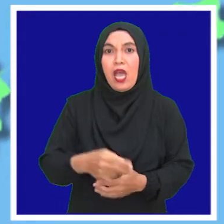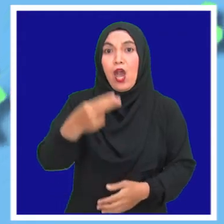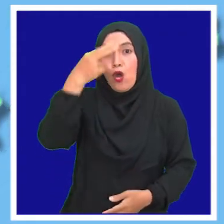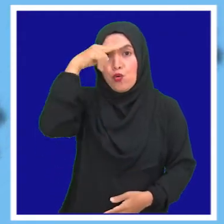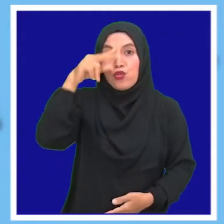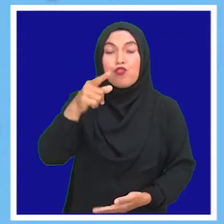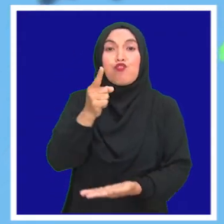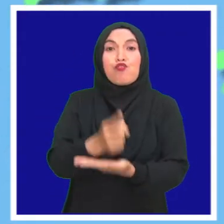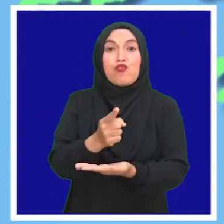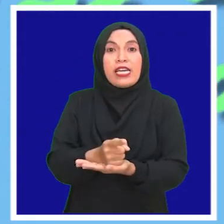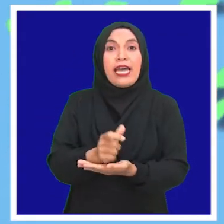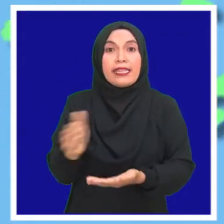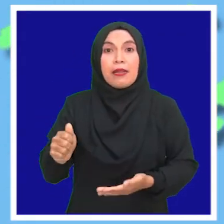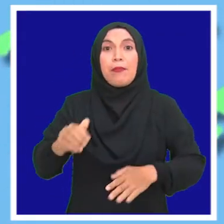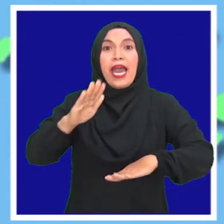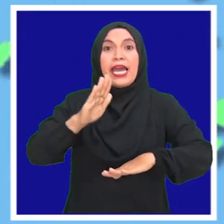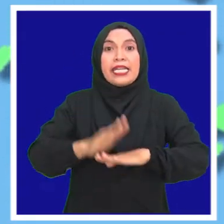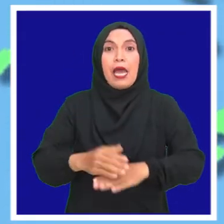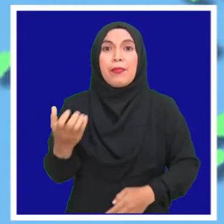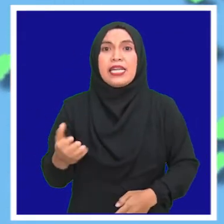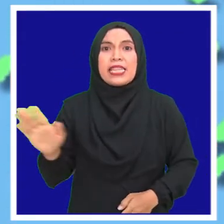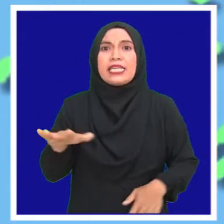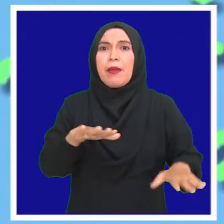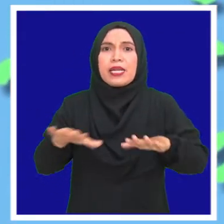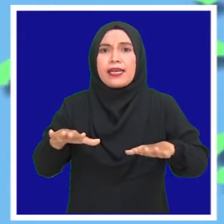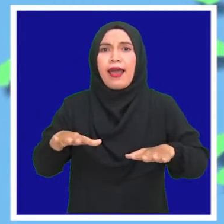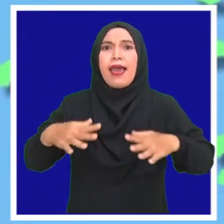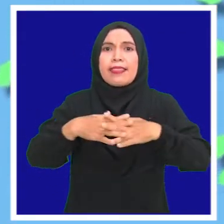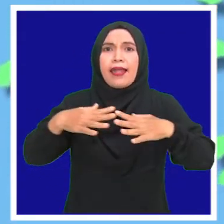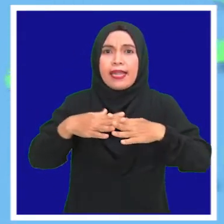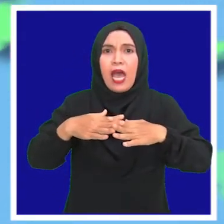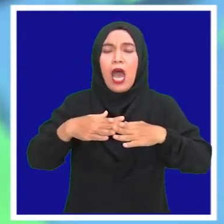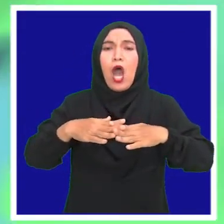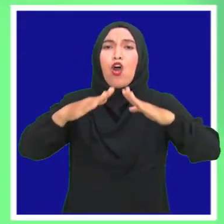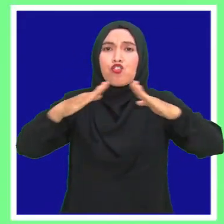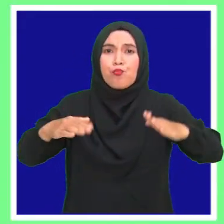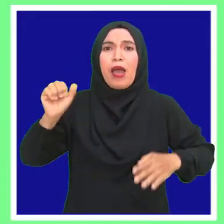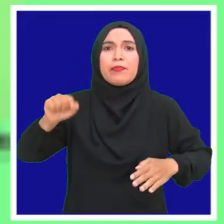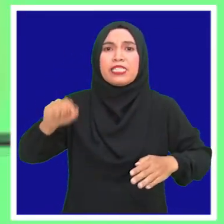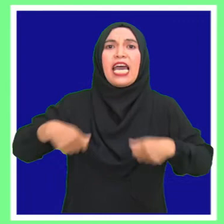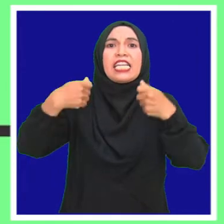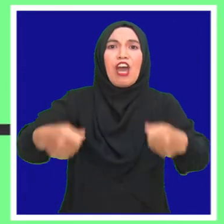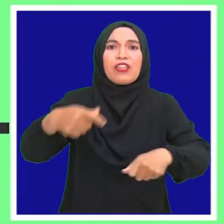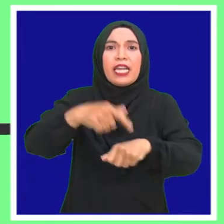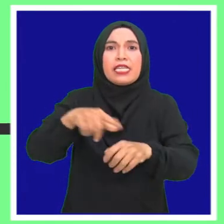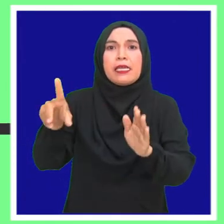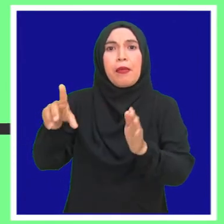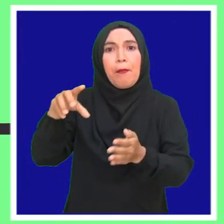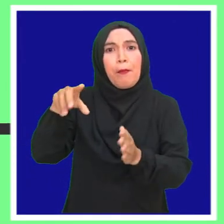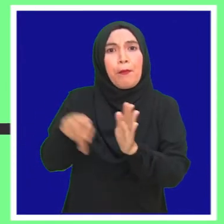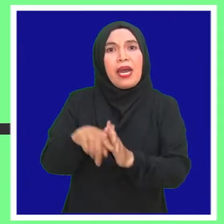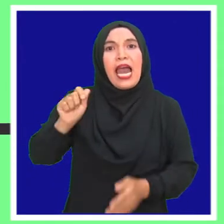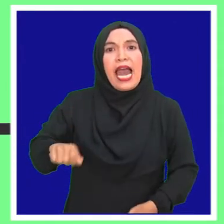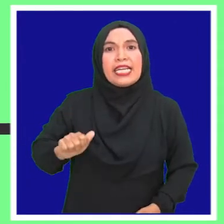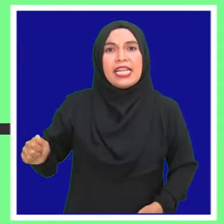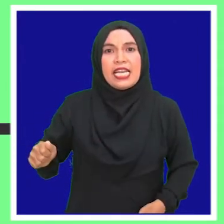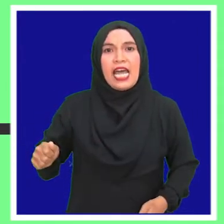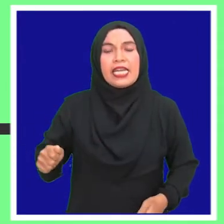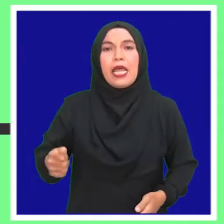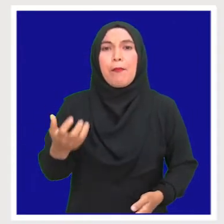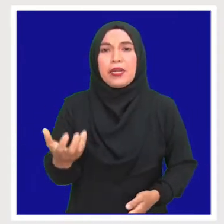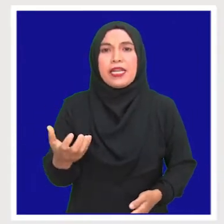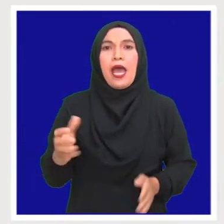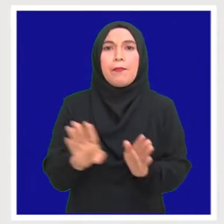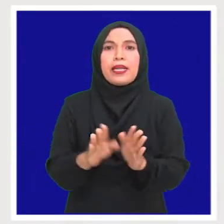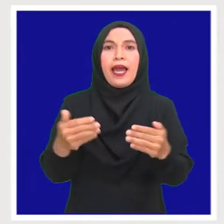Untuk gugatan terhadap benda tidak bergerak di antaranya tanah dan rumah, Anda dapat mendaftarkannya di pengadilan di mana benda tersebut